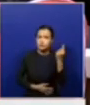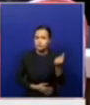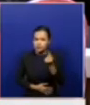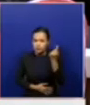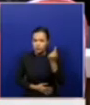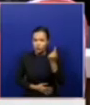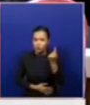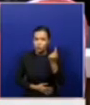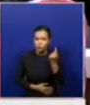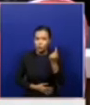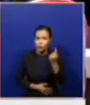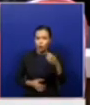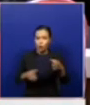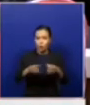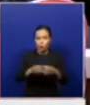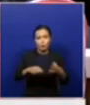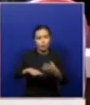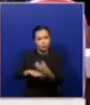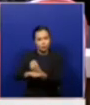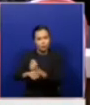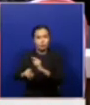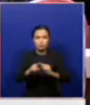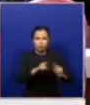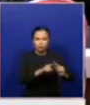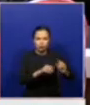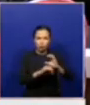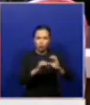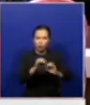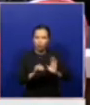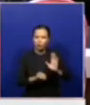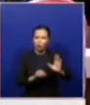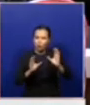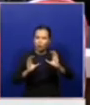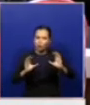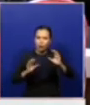องต่างๆแล้วใครเขาจะมากล้ามา